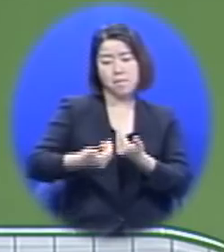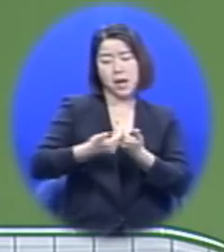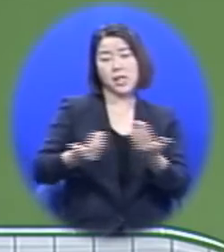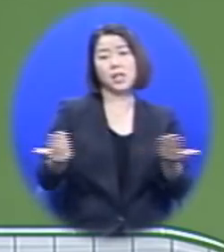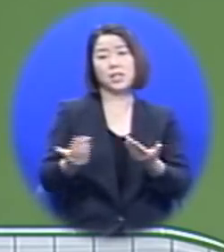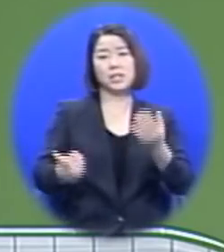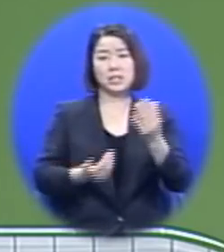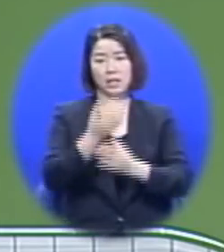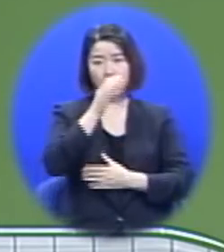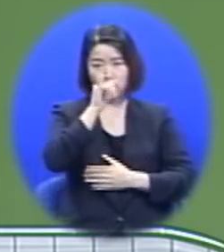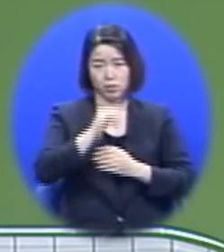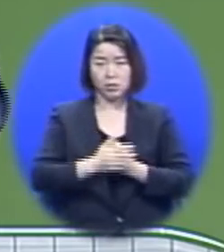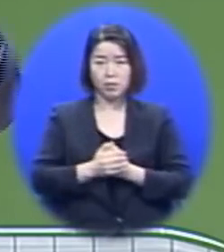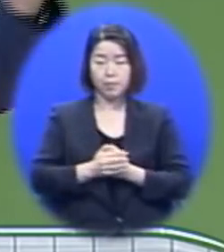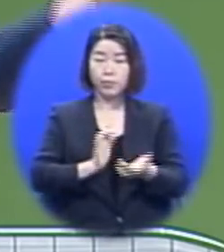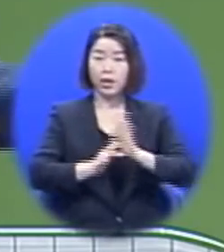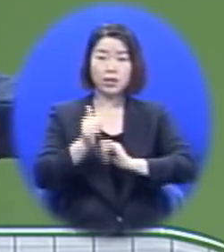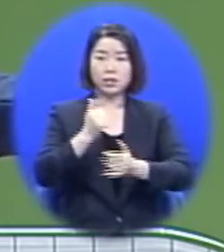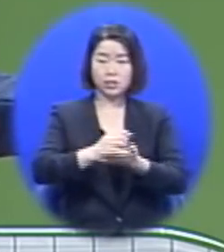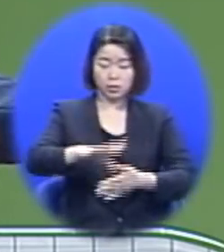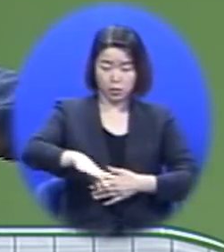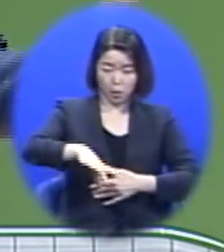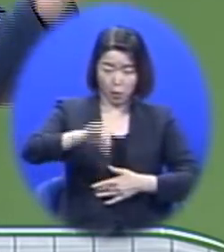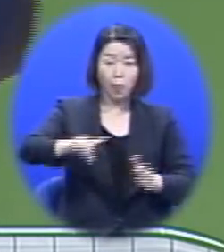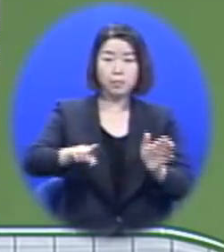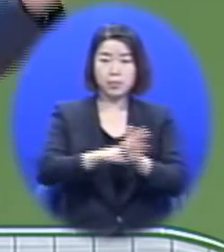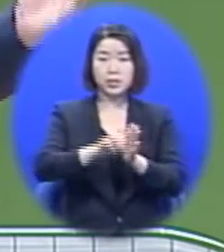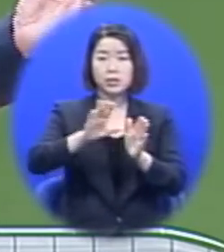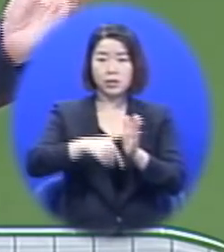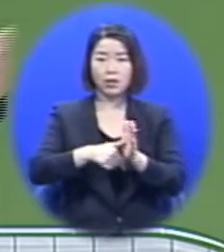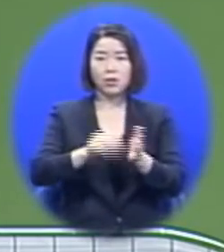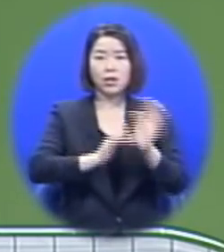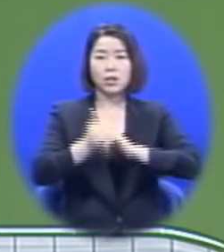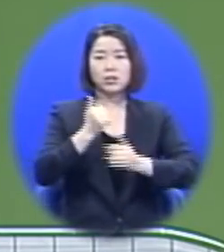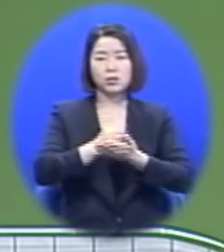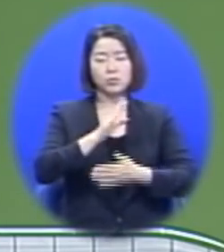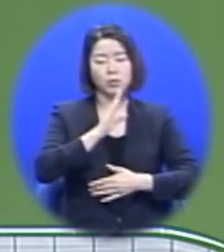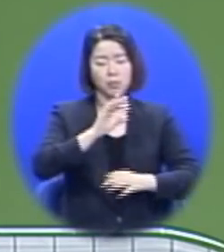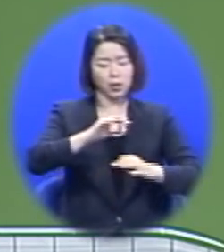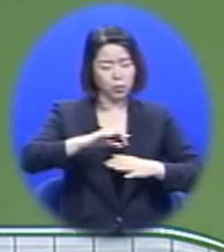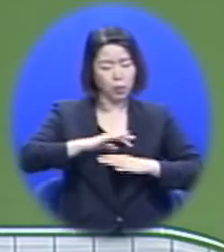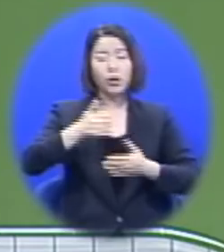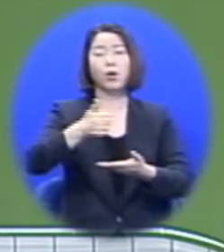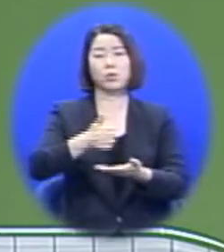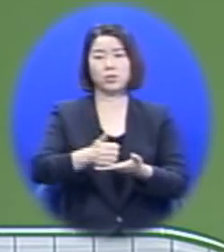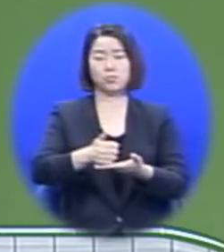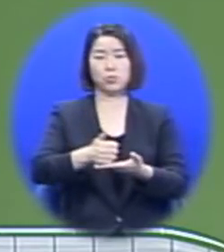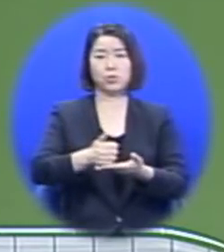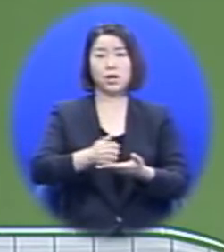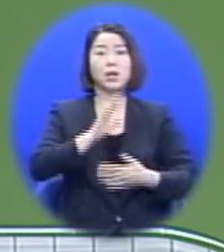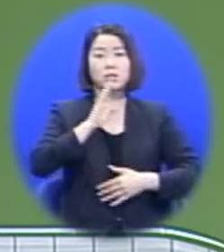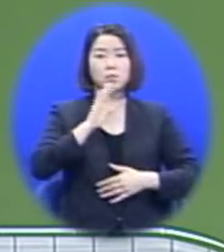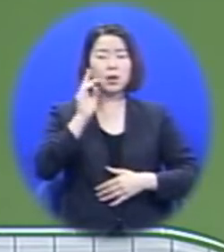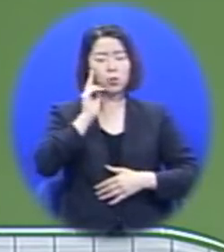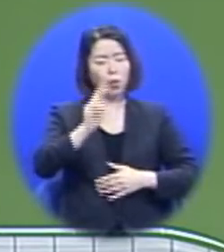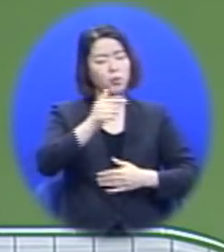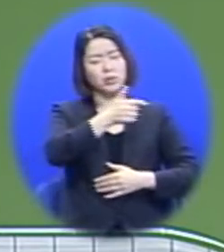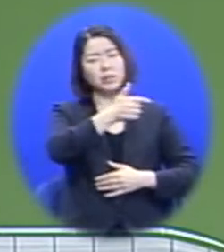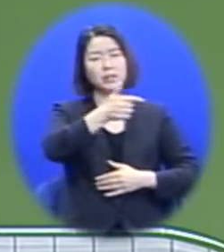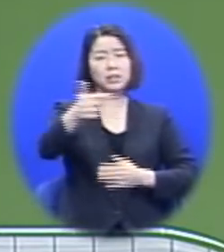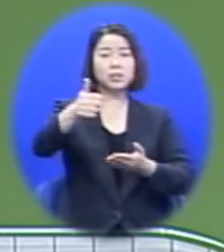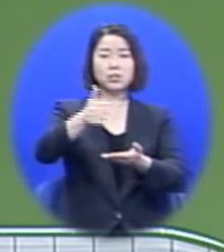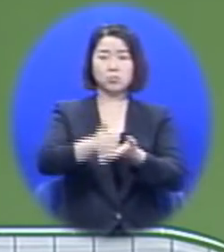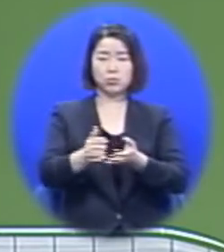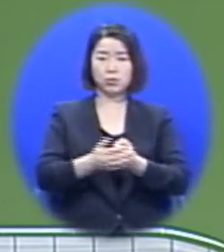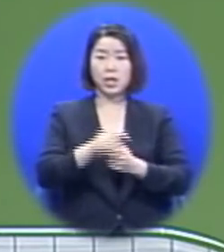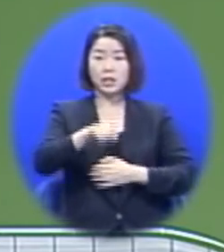것입니다. 예수님을 처음 믿을 때는 예수님은 너무 놀라우신 분이셨어요. 예수님은 너무 크신 분이셨어요.